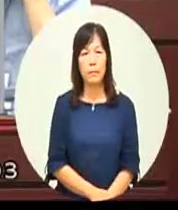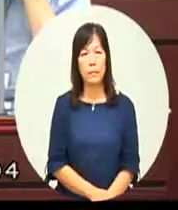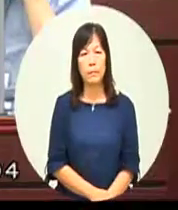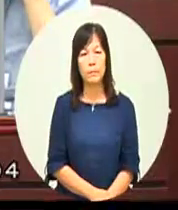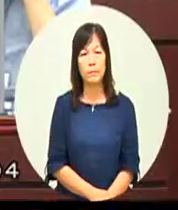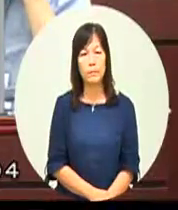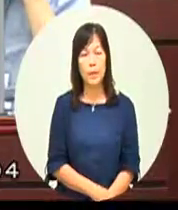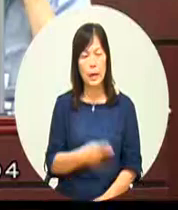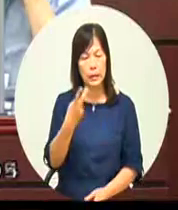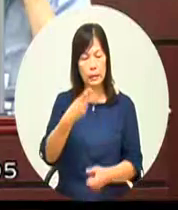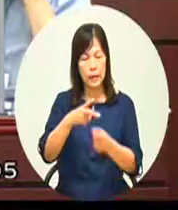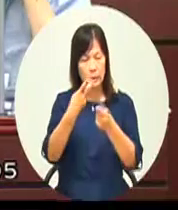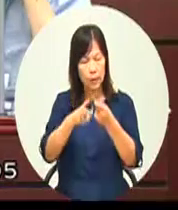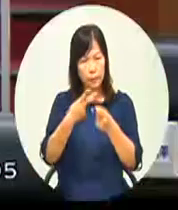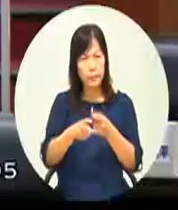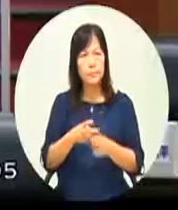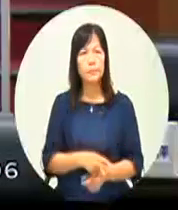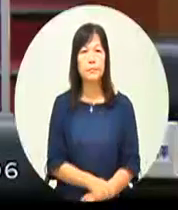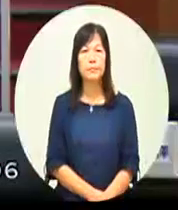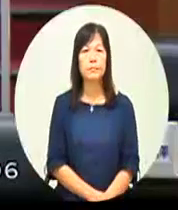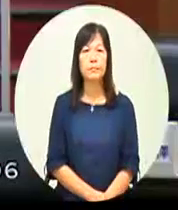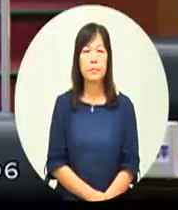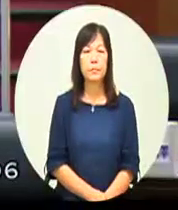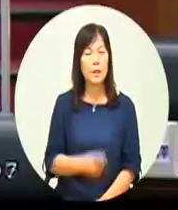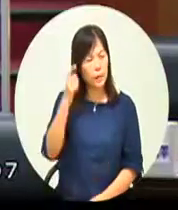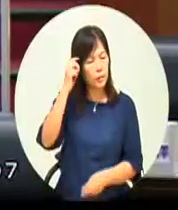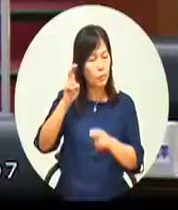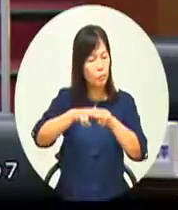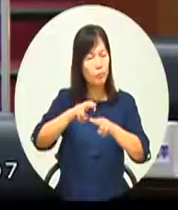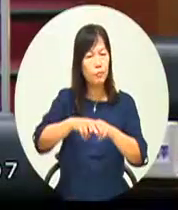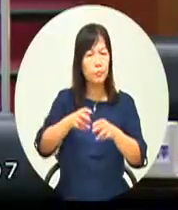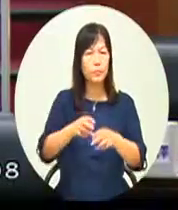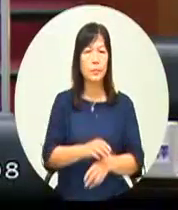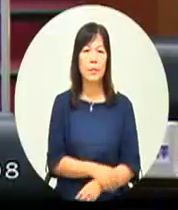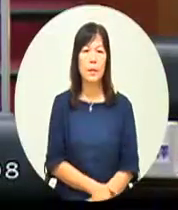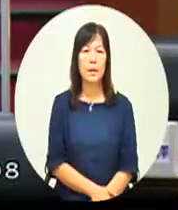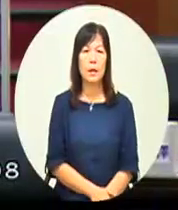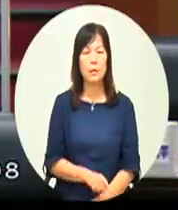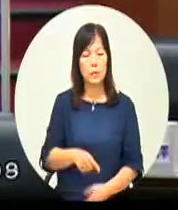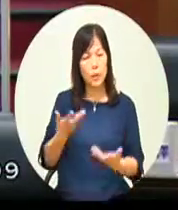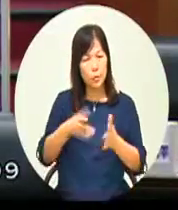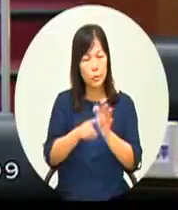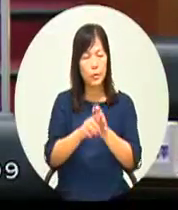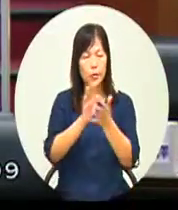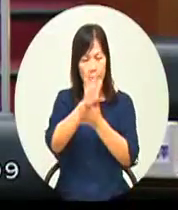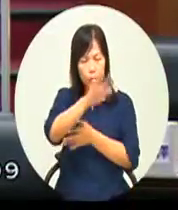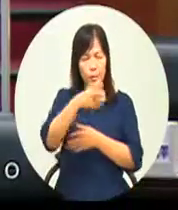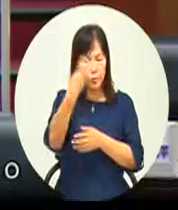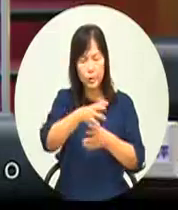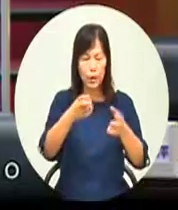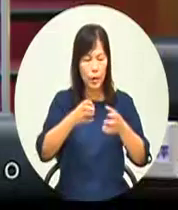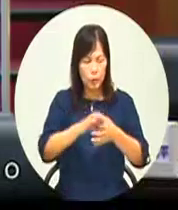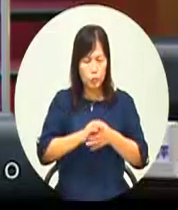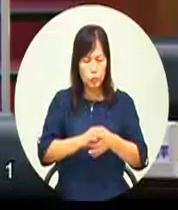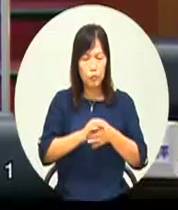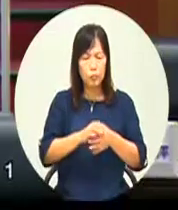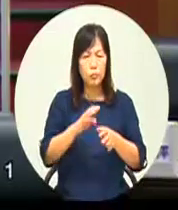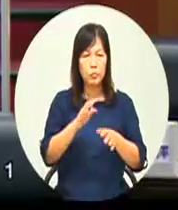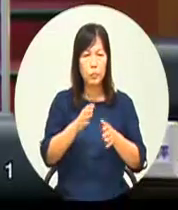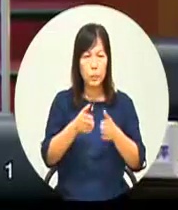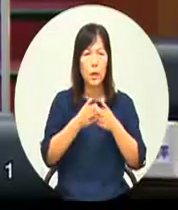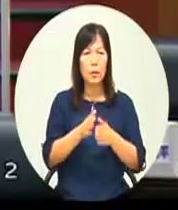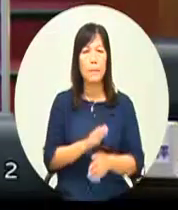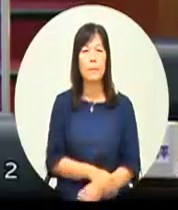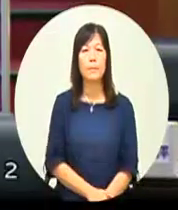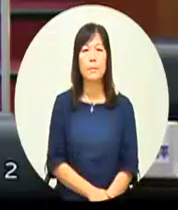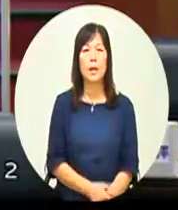好，再给蔡议员两分钟。 局长先请坐哈。那我想这个问题我们就后续再来关注了。那